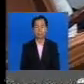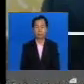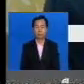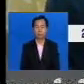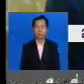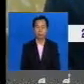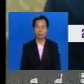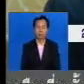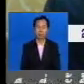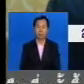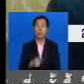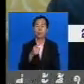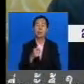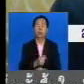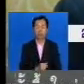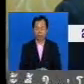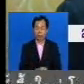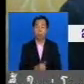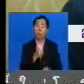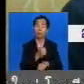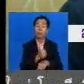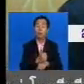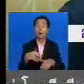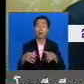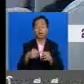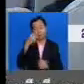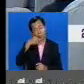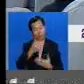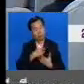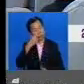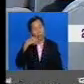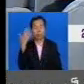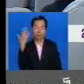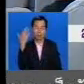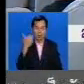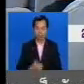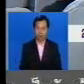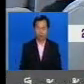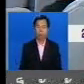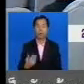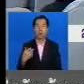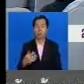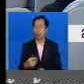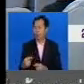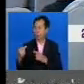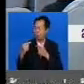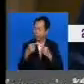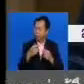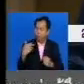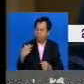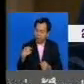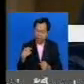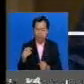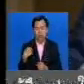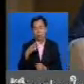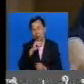การหัวหน้าพรรคไทยรักไทยที่ถูกยุบชี้ให้เห็นว่าตลอด2ปีที่ผ่านมามีกระบวนการทำลายพรรคการเมืองอย่างต่อเนื่องโดยเฉพาะกลุ่ม